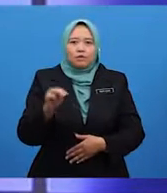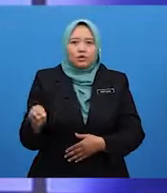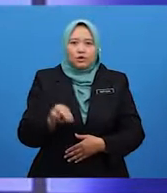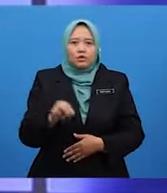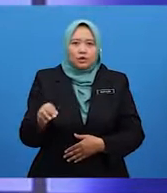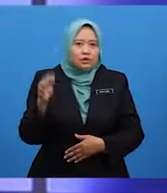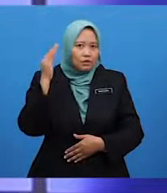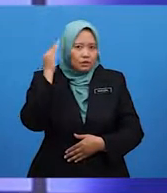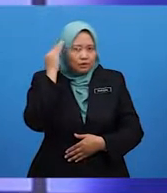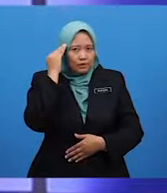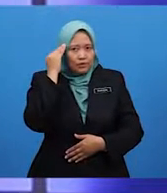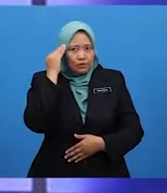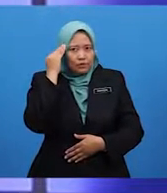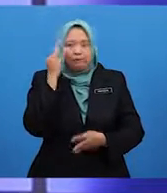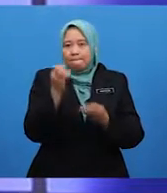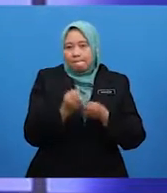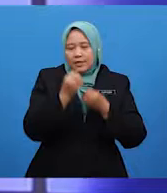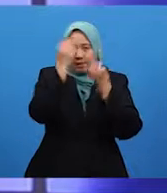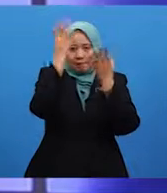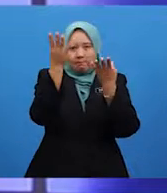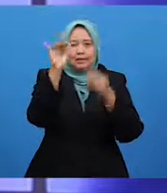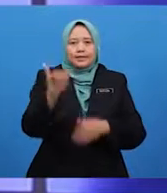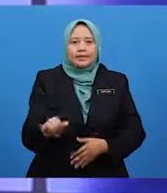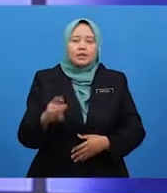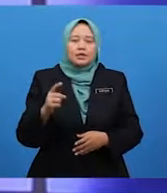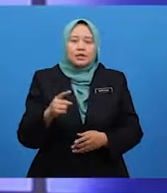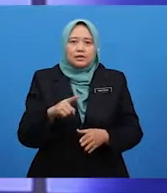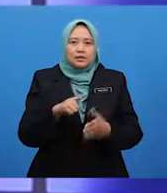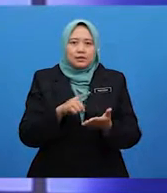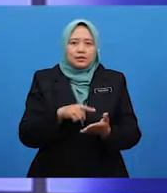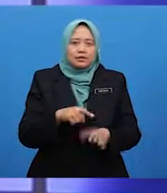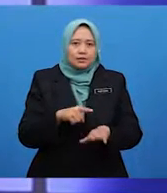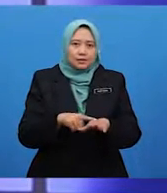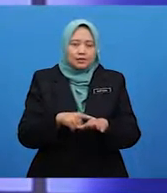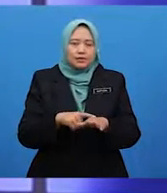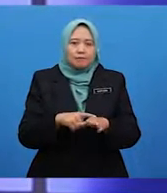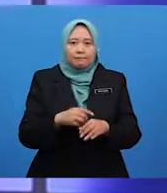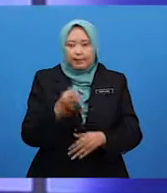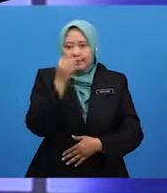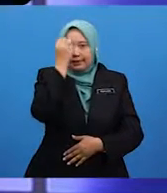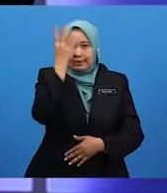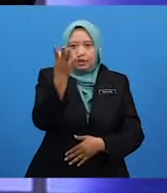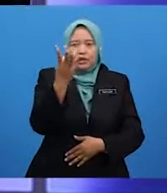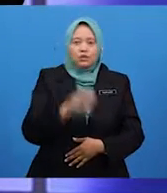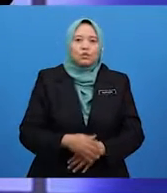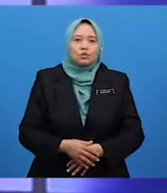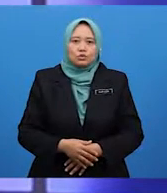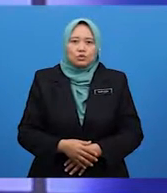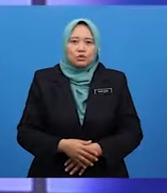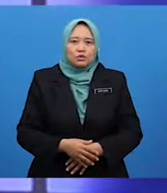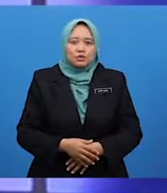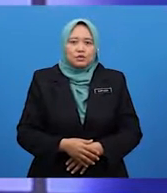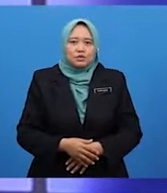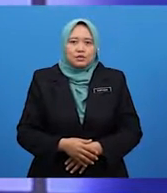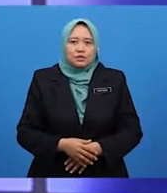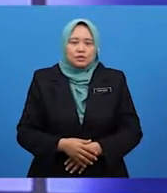disampaikan daripada awal rancangan sampai ke penghujung nanti. Jangan lupa untuk gunakan maklumat itu sebagai salah satu proses gerak